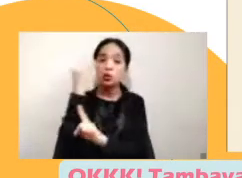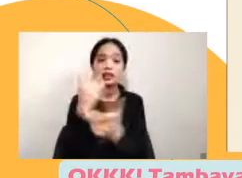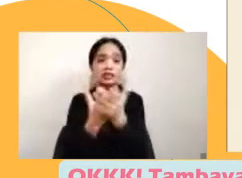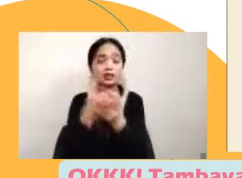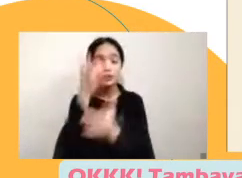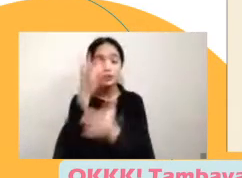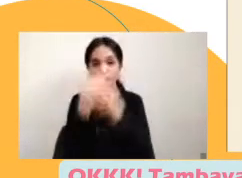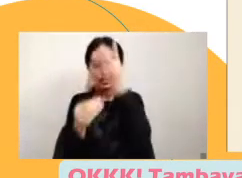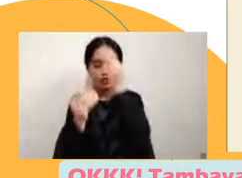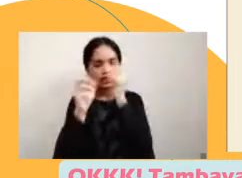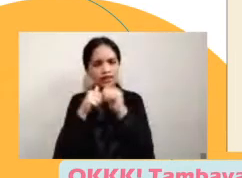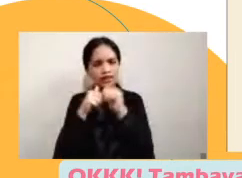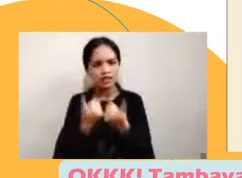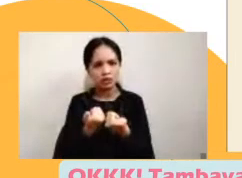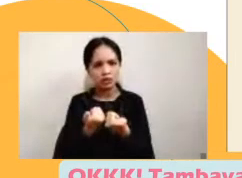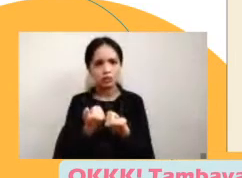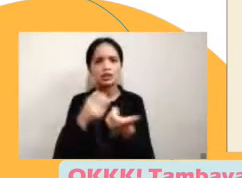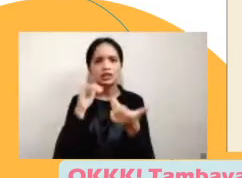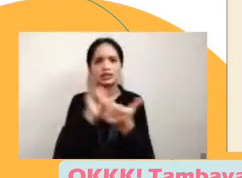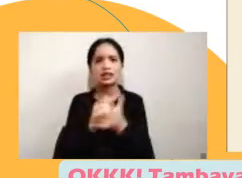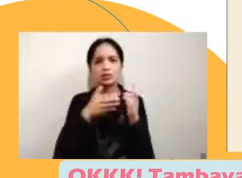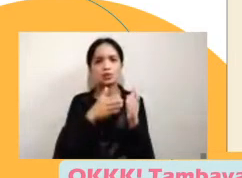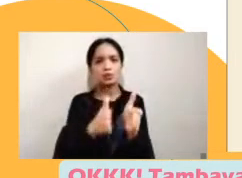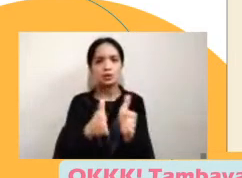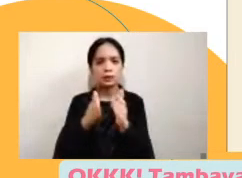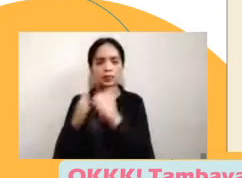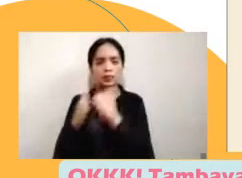sa pamamagitan ng mga ganoong paraan,